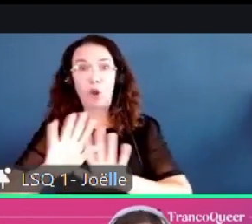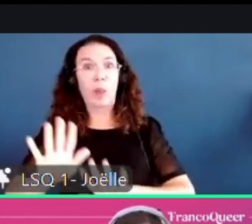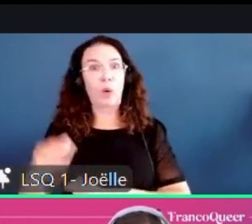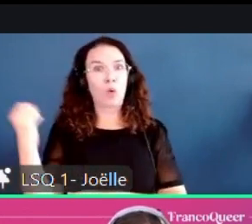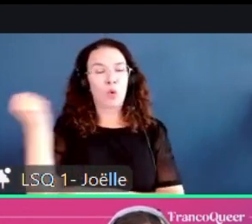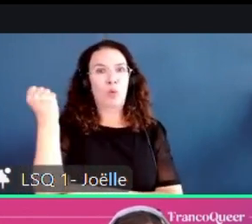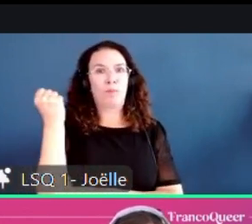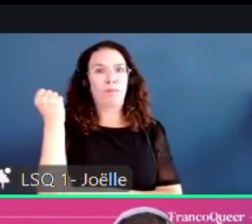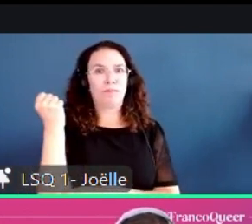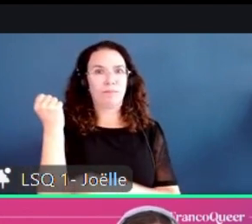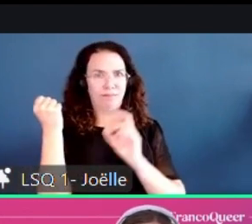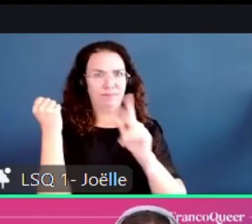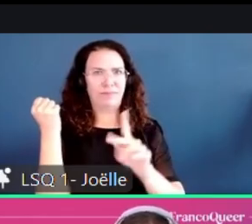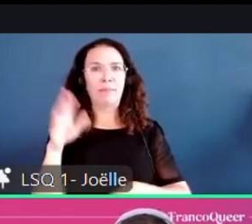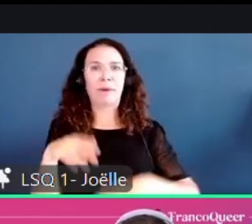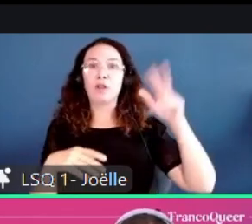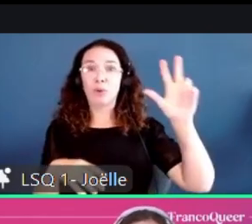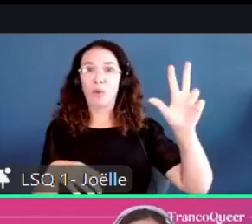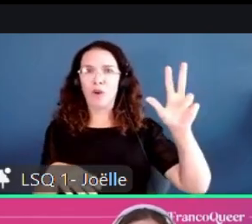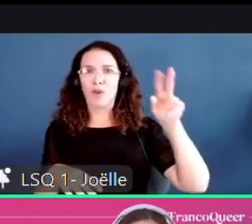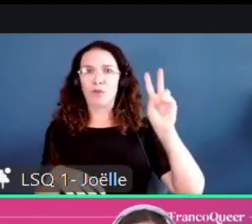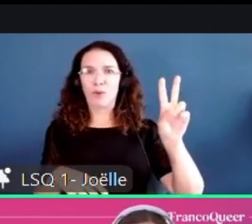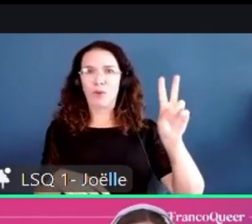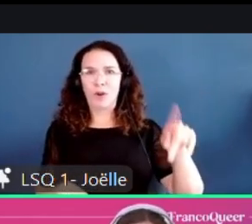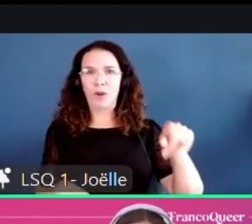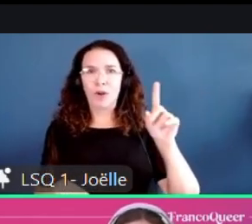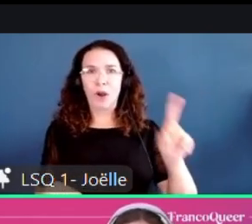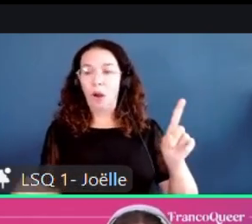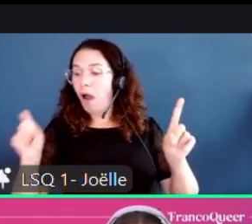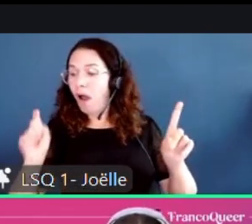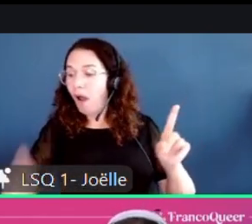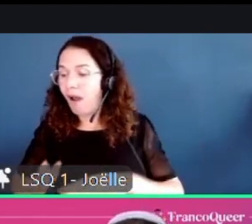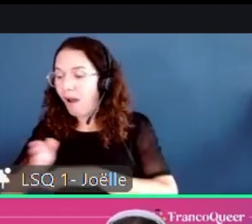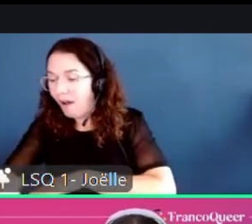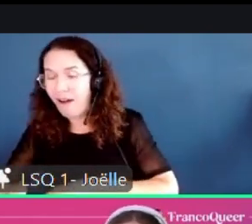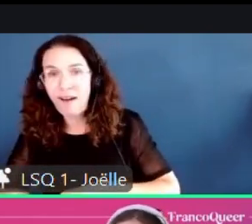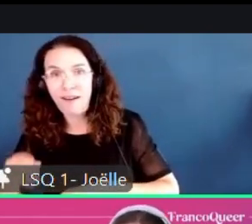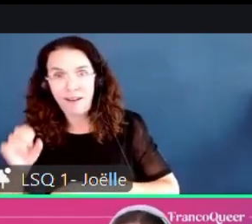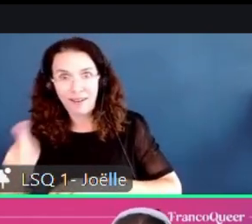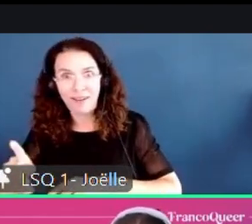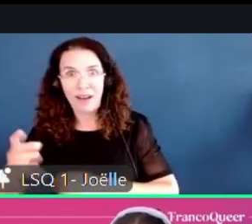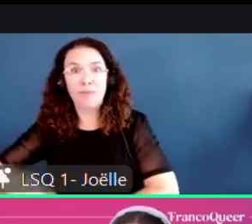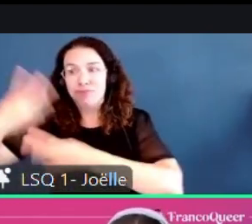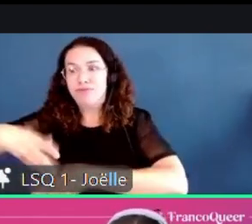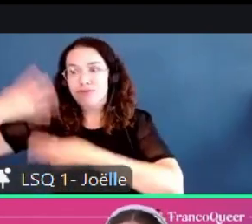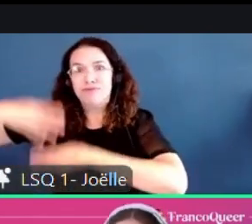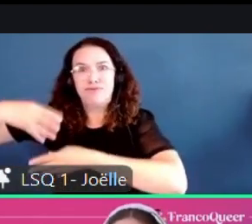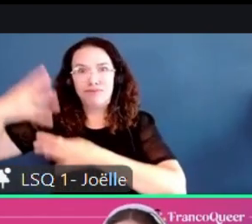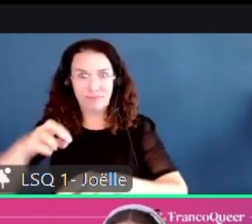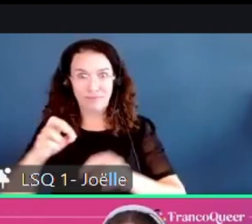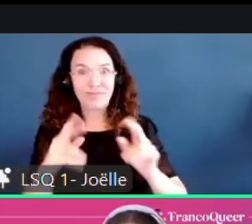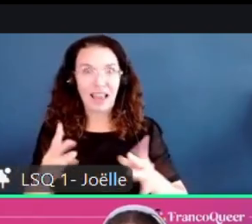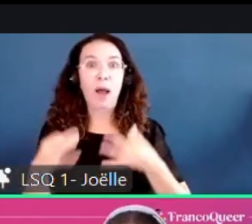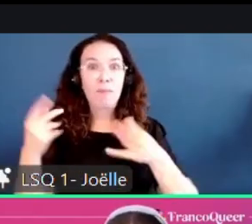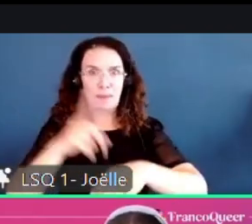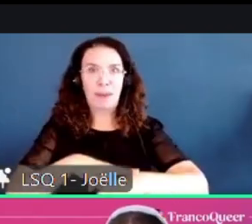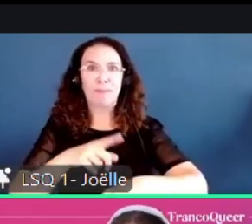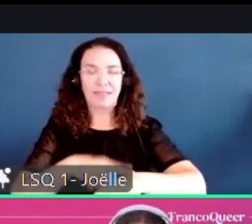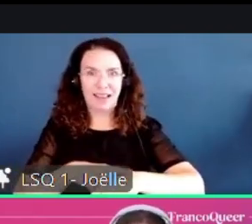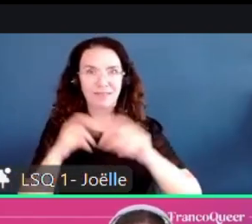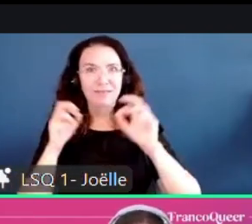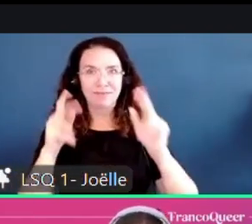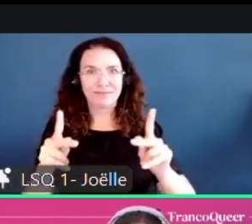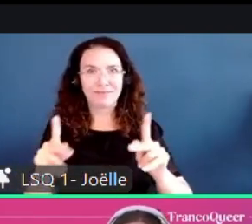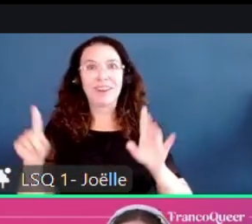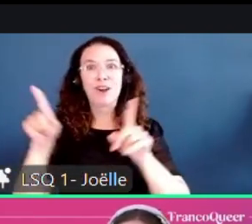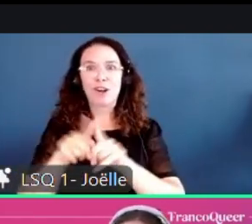vais vous donner un signal. Je vais faire un décompte. Je vais dire 3, 2, 1, go. Et là, à go, on va tous envoyer nos réponses en même temps.